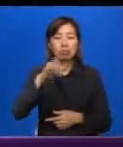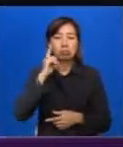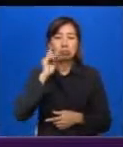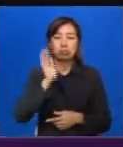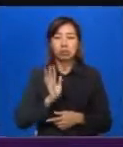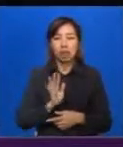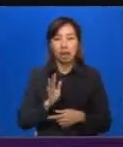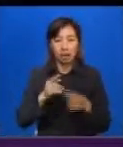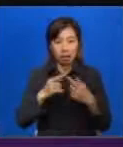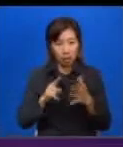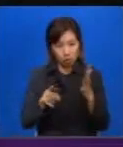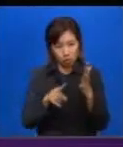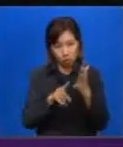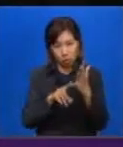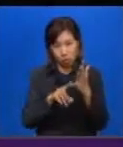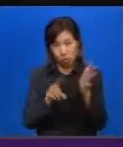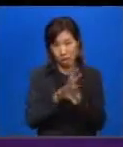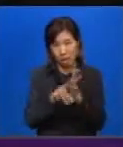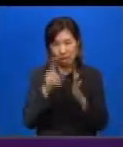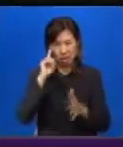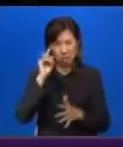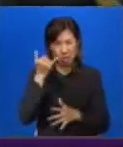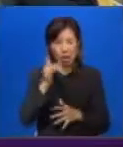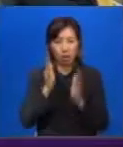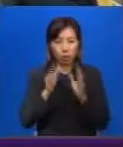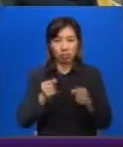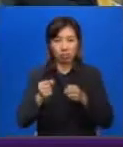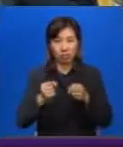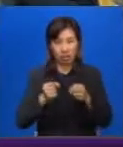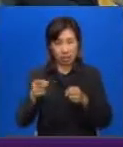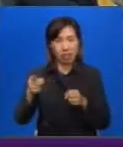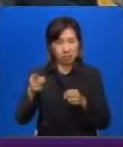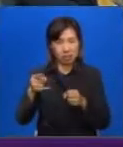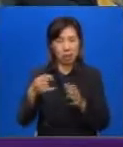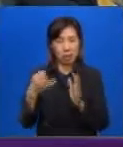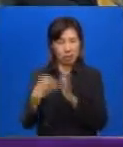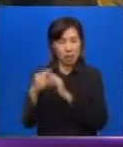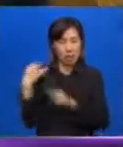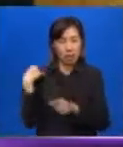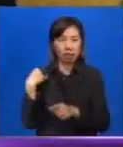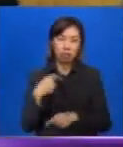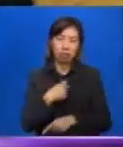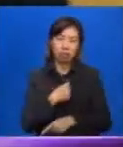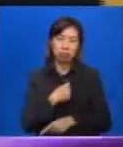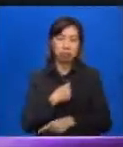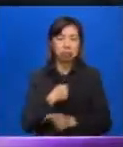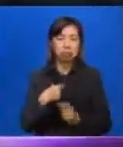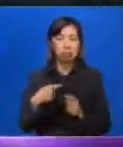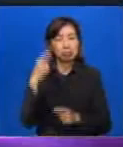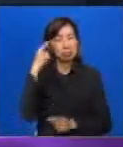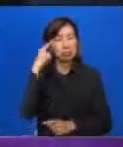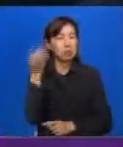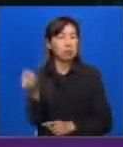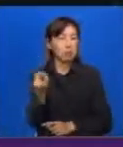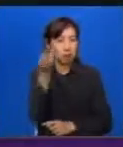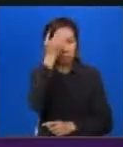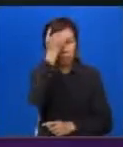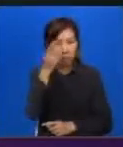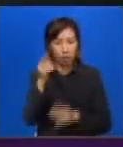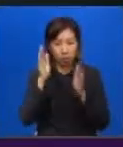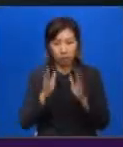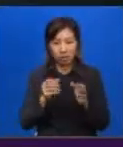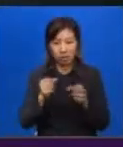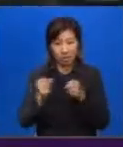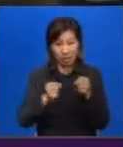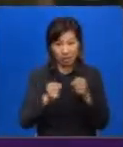ายคือเกิดจากการผิดพลาดของนักบินซึ่งพลอากาศโทสุภกฤตมองว่าก็มีความน่าจะเป็นที่น้อยเช่นกันเนื่องจากความรับผิดชอบหลักๆ